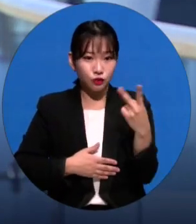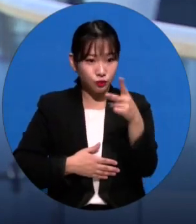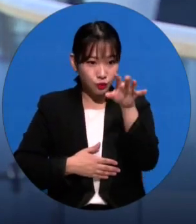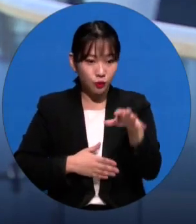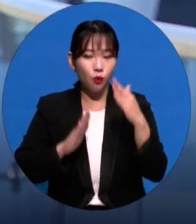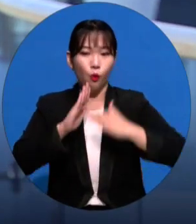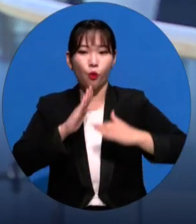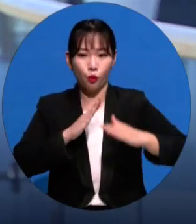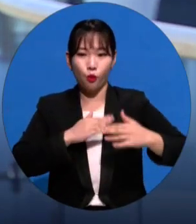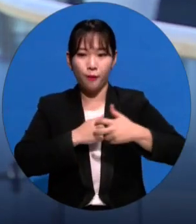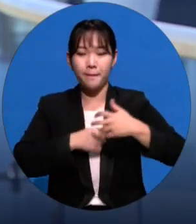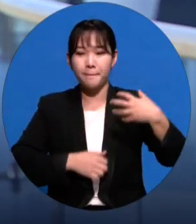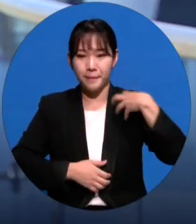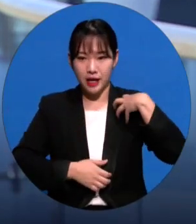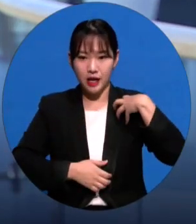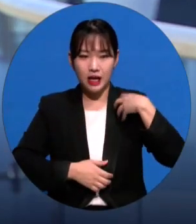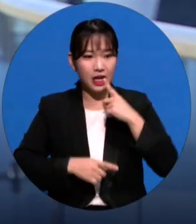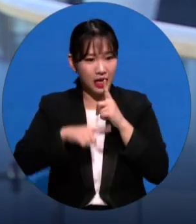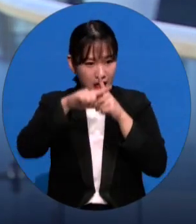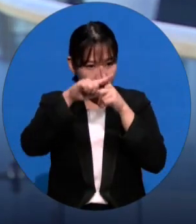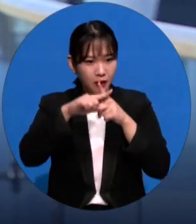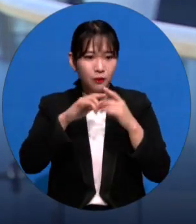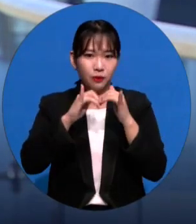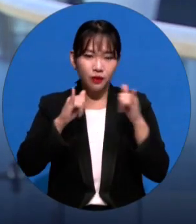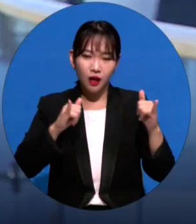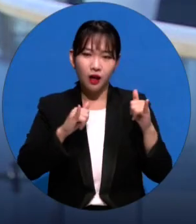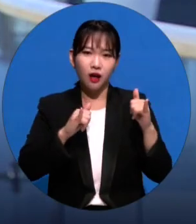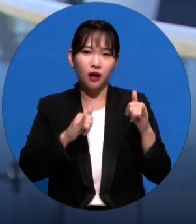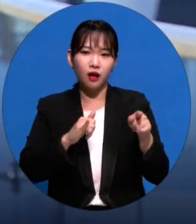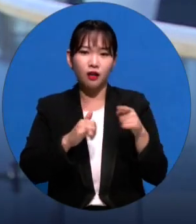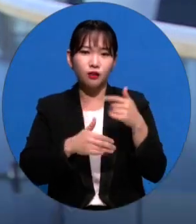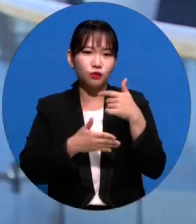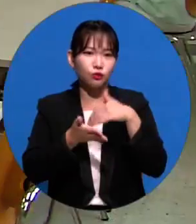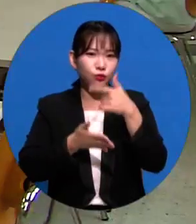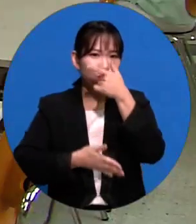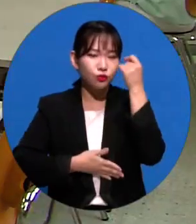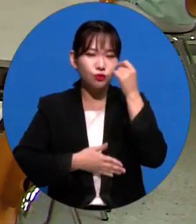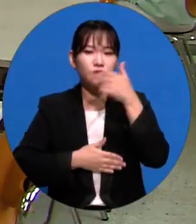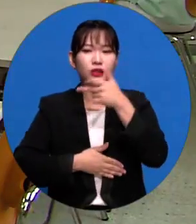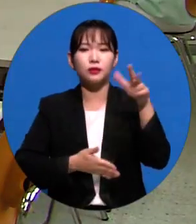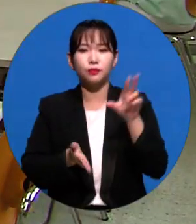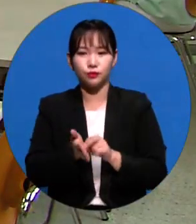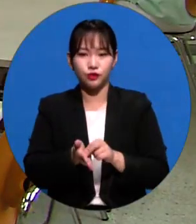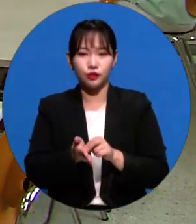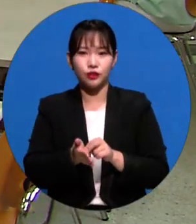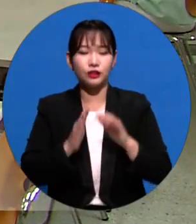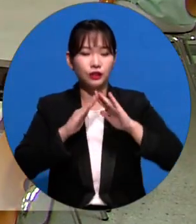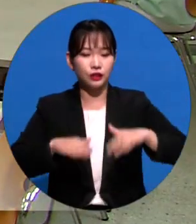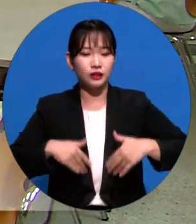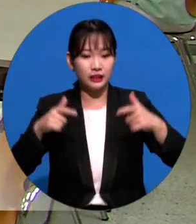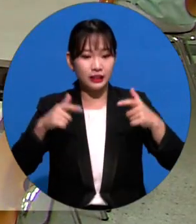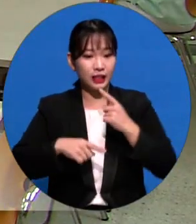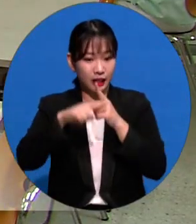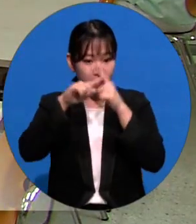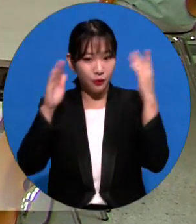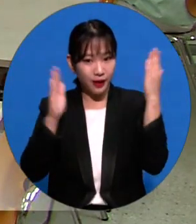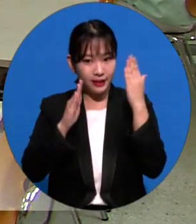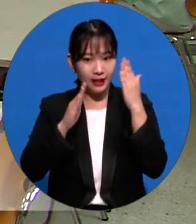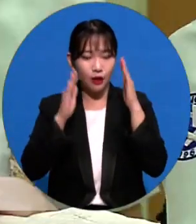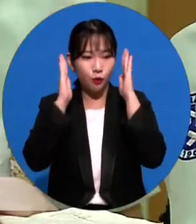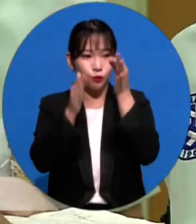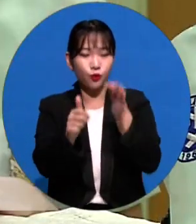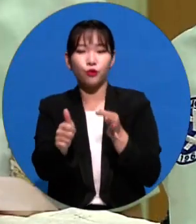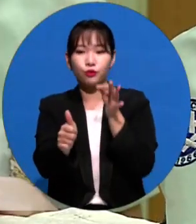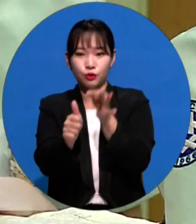있습니다. 간호 인력 부족이 공공의료에 비해 큰 문제가 되고 있습니다. 전라남도는 지역 간호학과생에게 장학금을